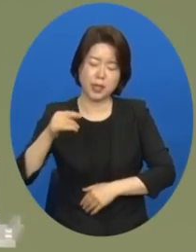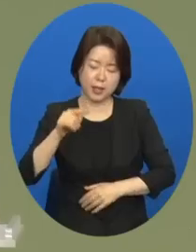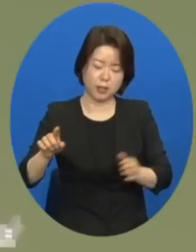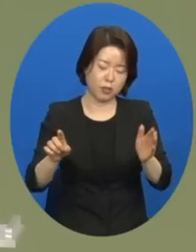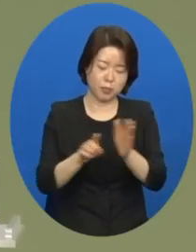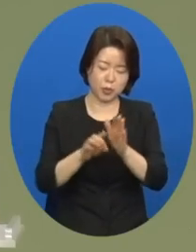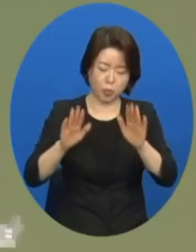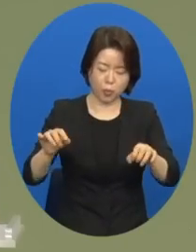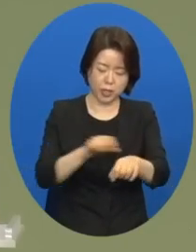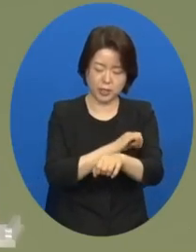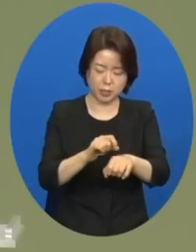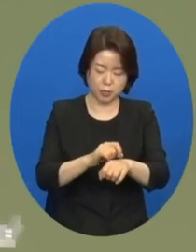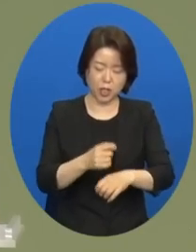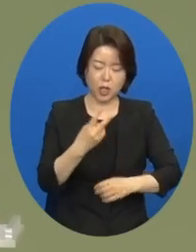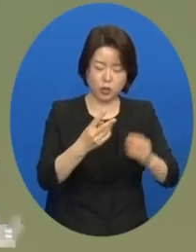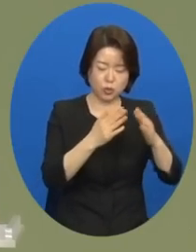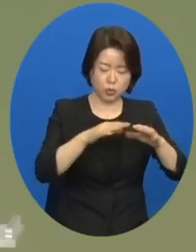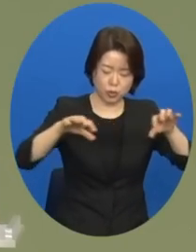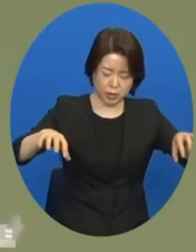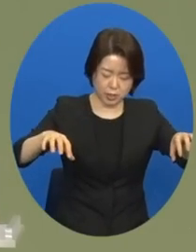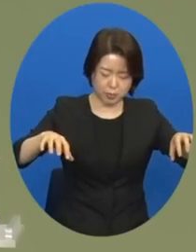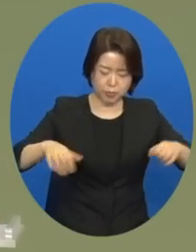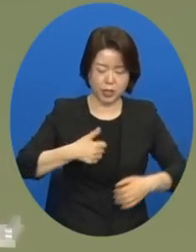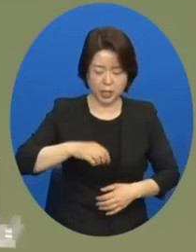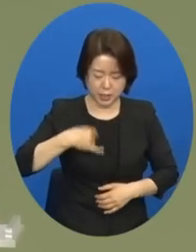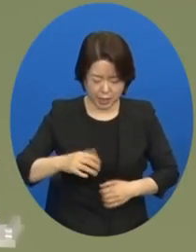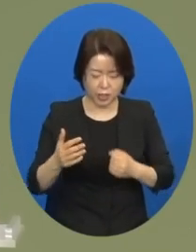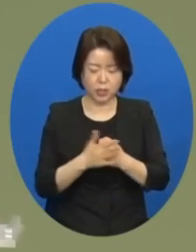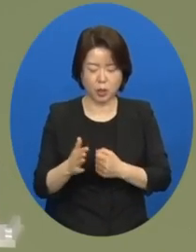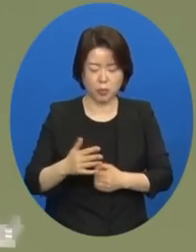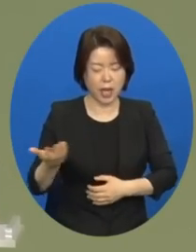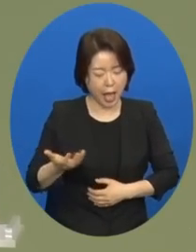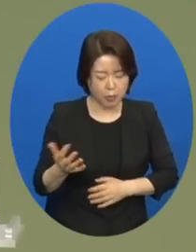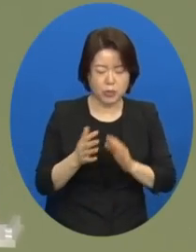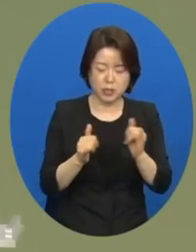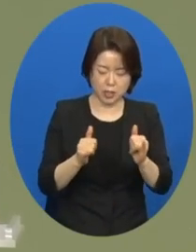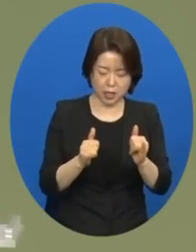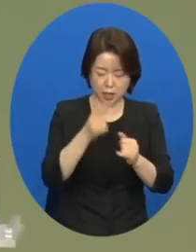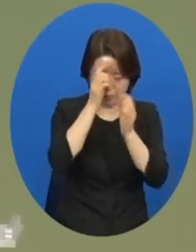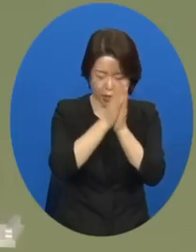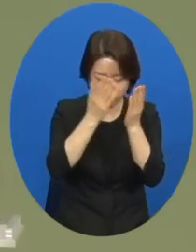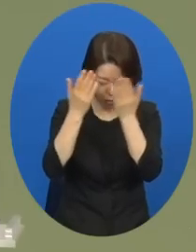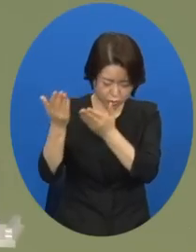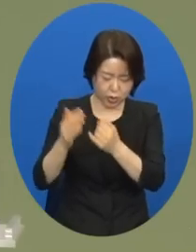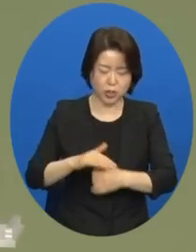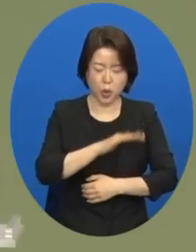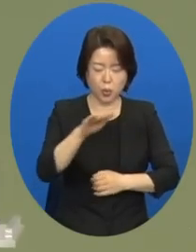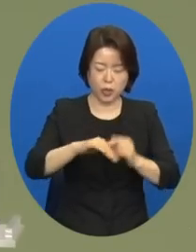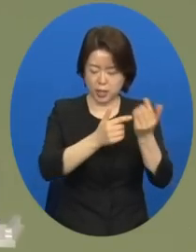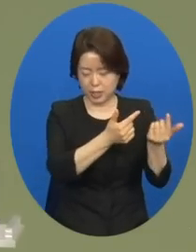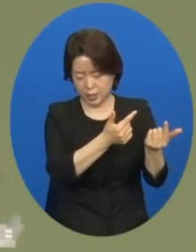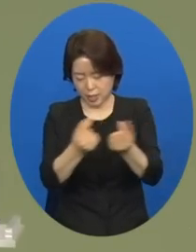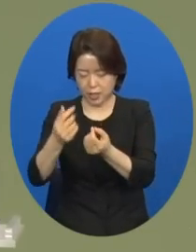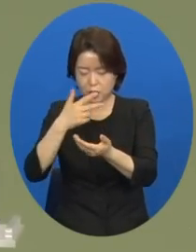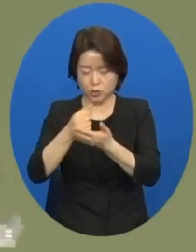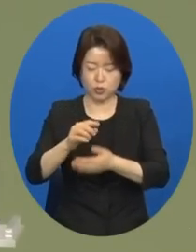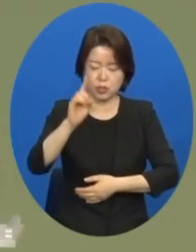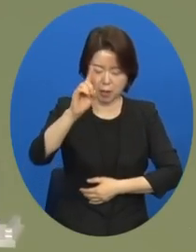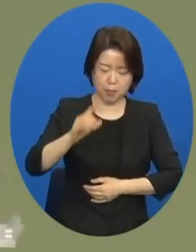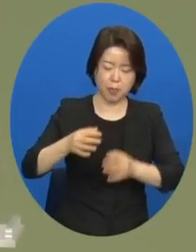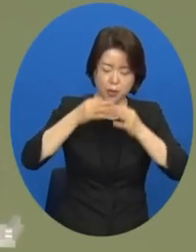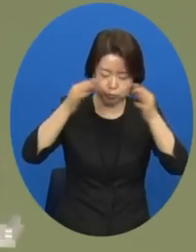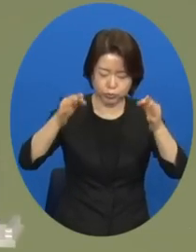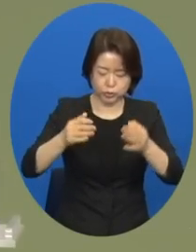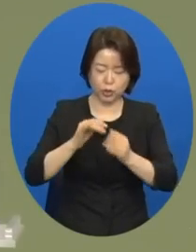오늘 특별히 두 집 살림 자녀 때문에 아픈 분들을 위해서 기도하오니 이제 우리 다 주님 한번 부르고